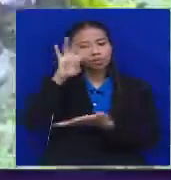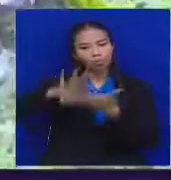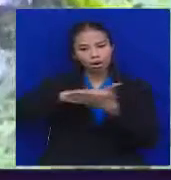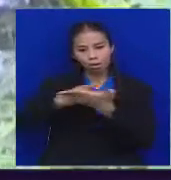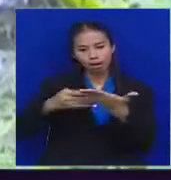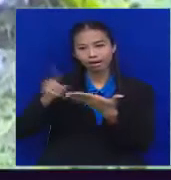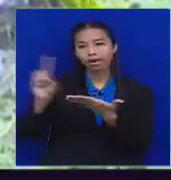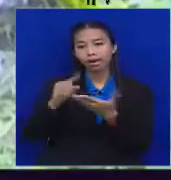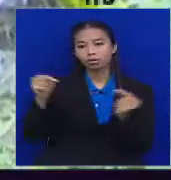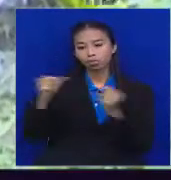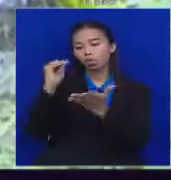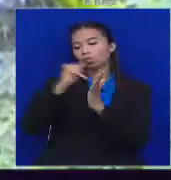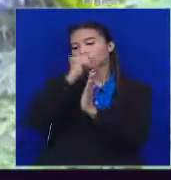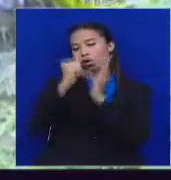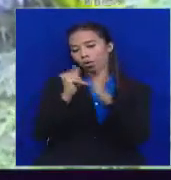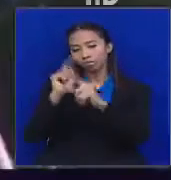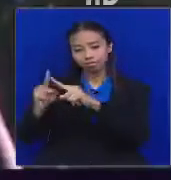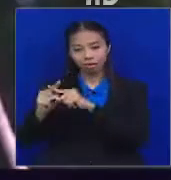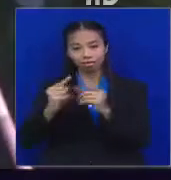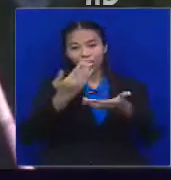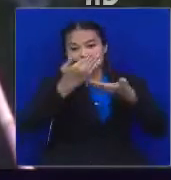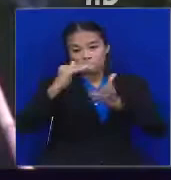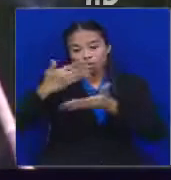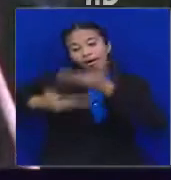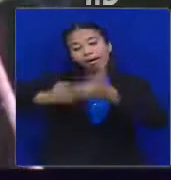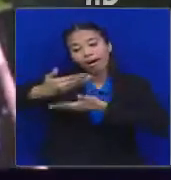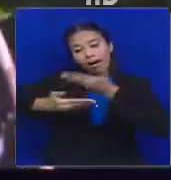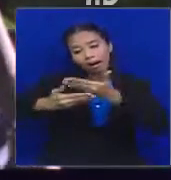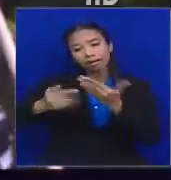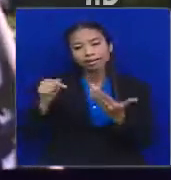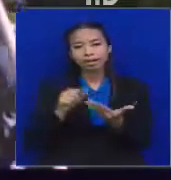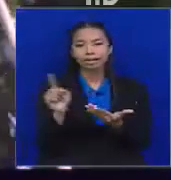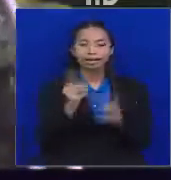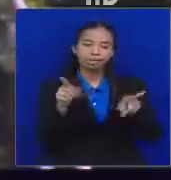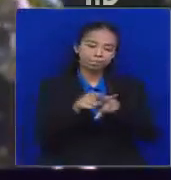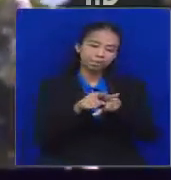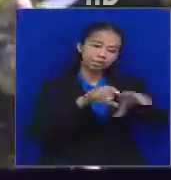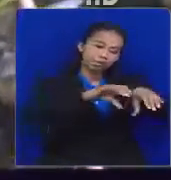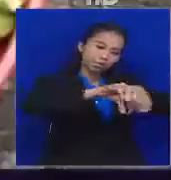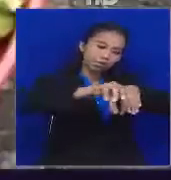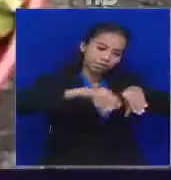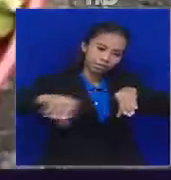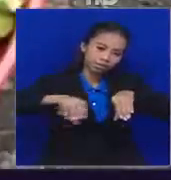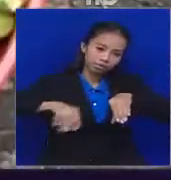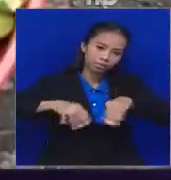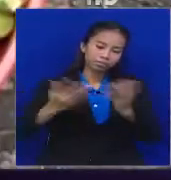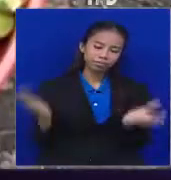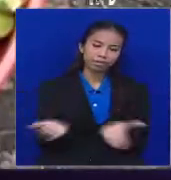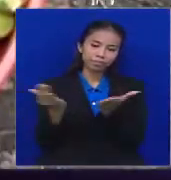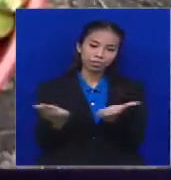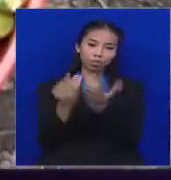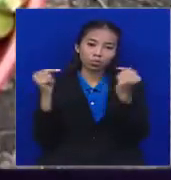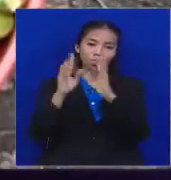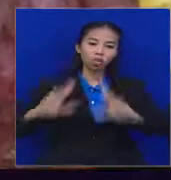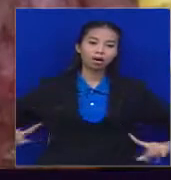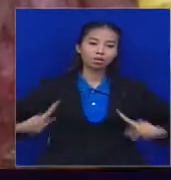ให้พาณิชย์จังหวัดเตรียมระบายผลผลิตโดยใช้แนวทางประชารัฐอาศัยเครือข่ายนักธุรกิจภายใต้การสนับสนุนของก